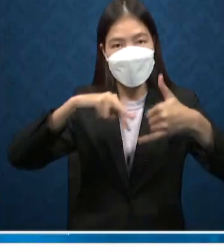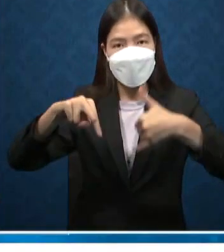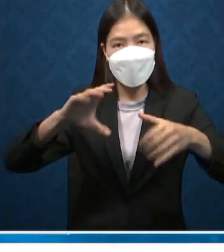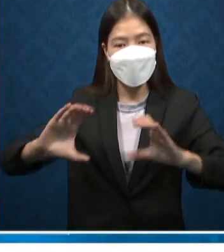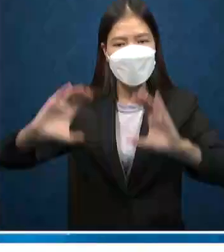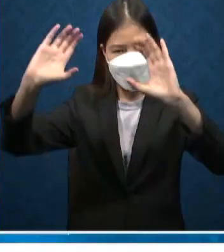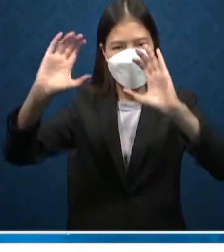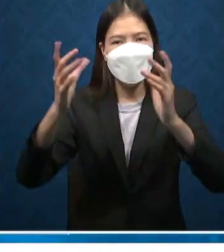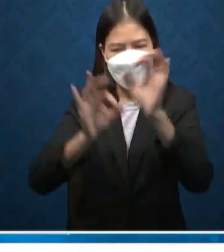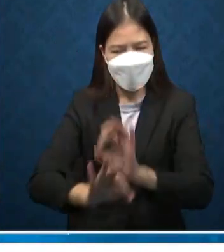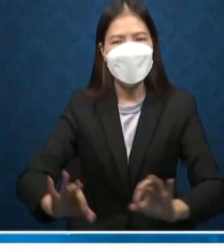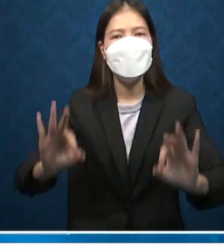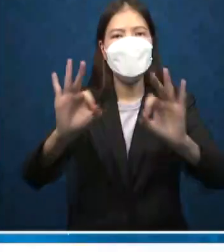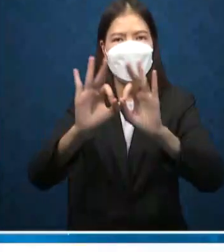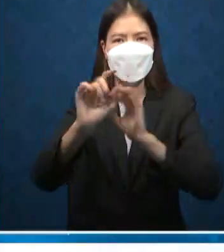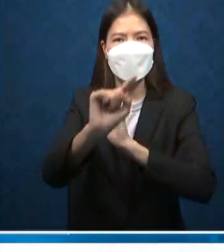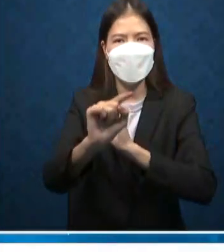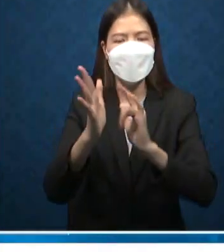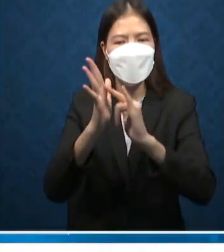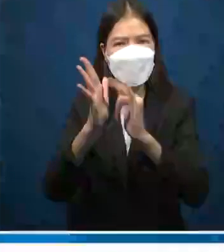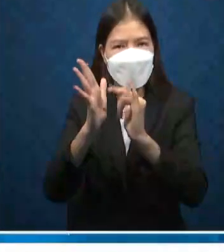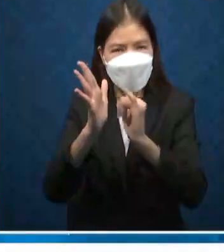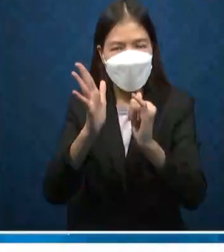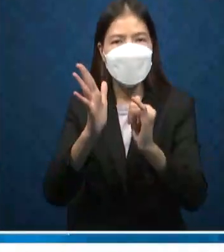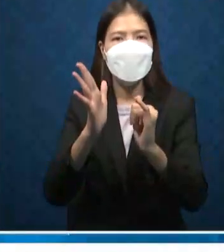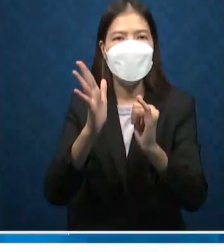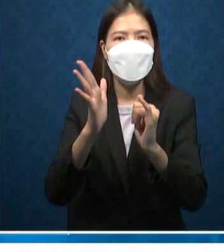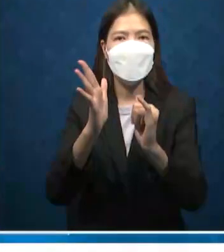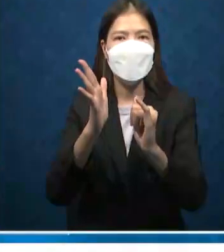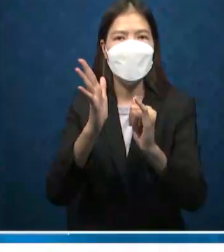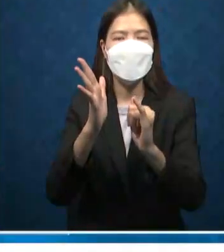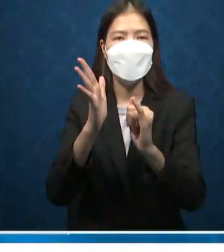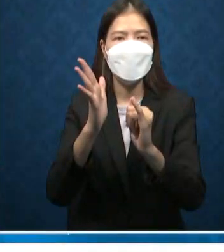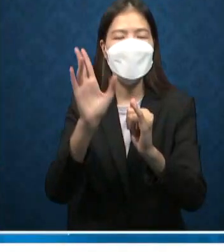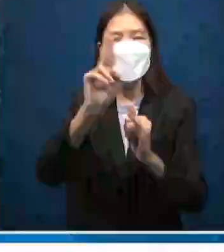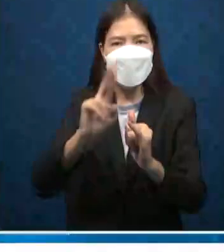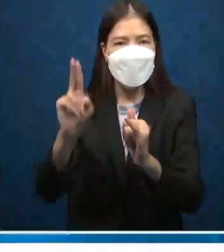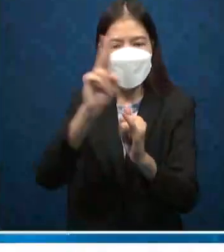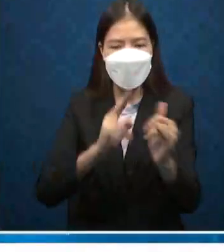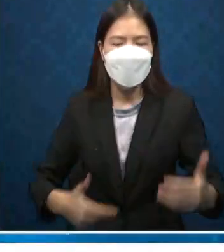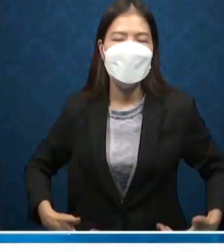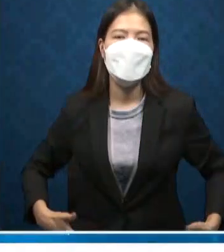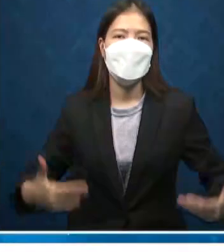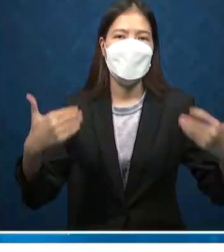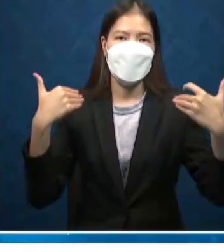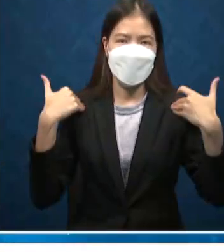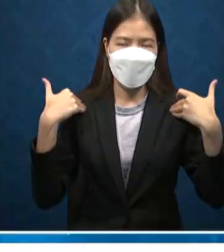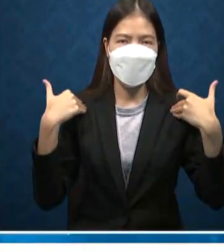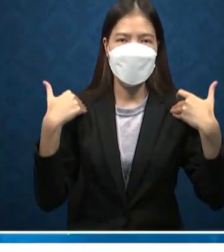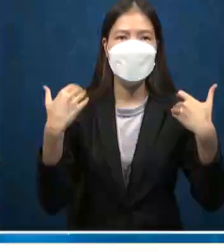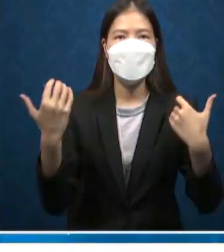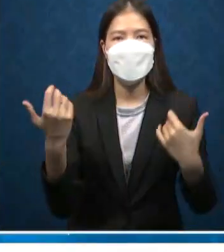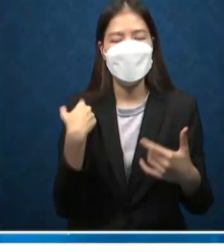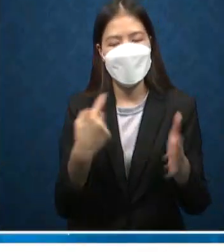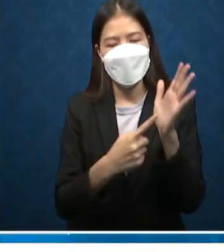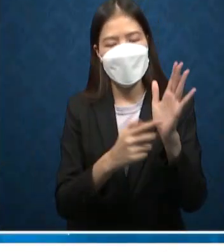องให้ความสำคัญเกี่ยวกับยาสามัญที่มีคุณภาพทดแทนการใช้ยาต้นแบบรวม